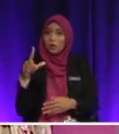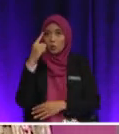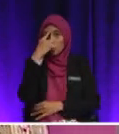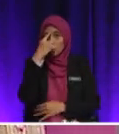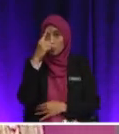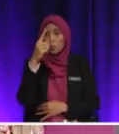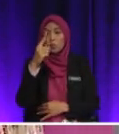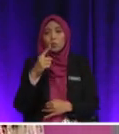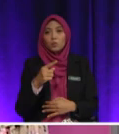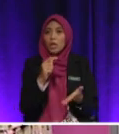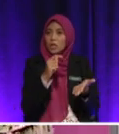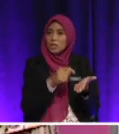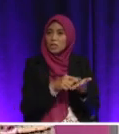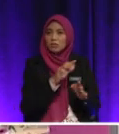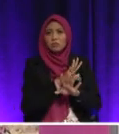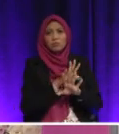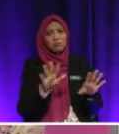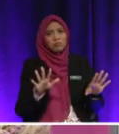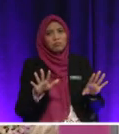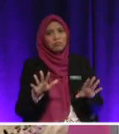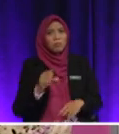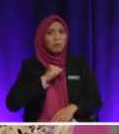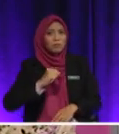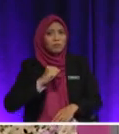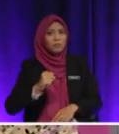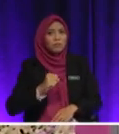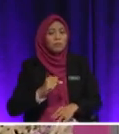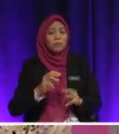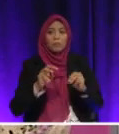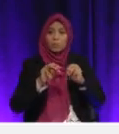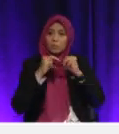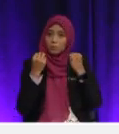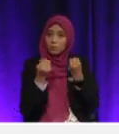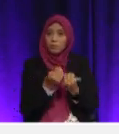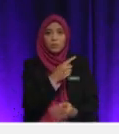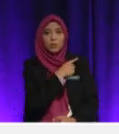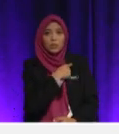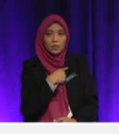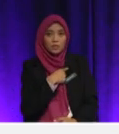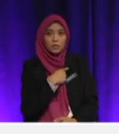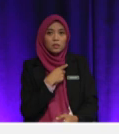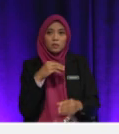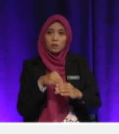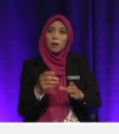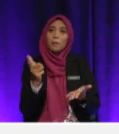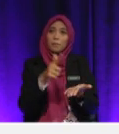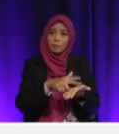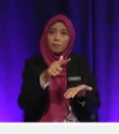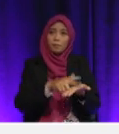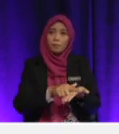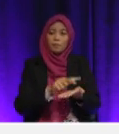tanda tidak puas hati ataupun bantahan masyarakat Cina terhadap laporan Oke